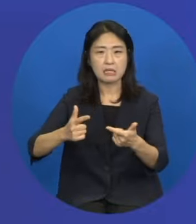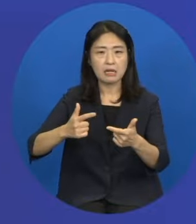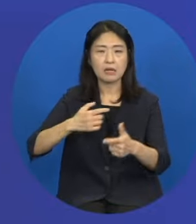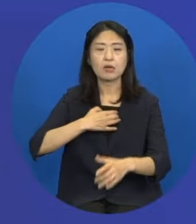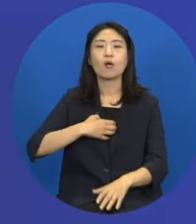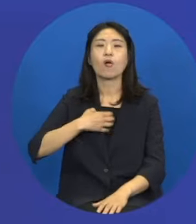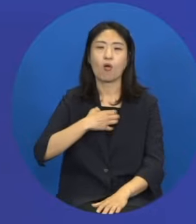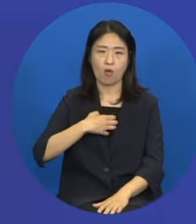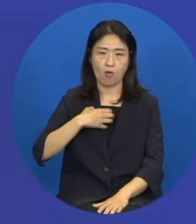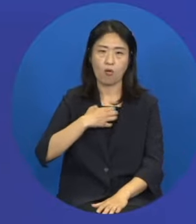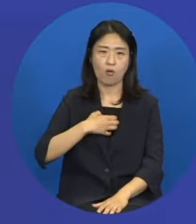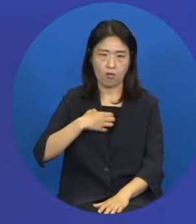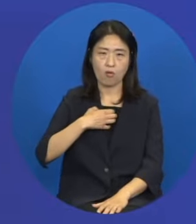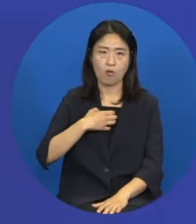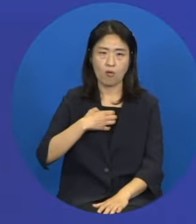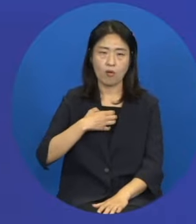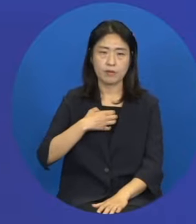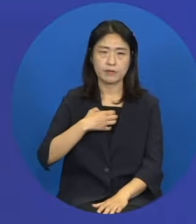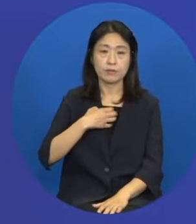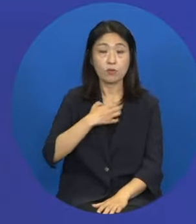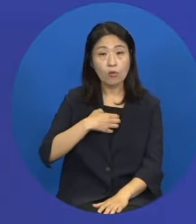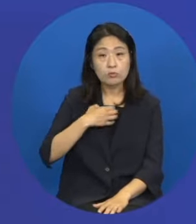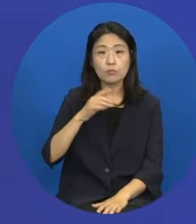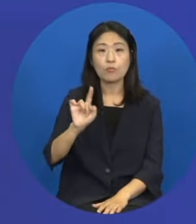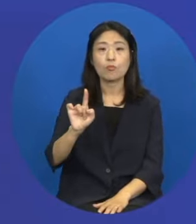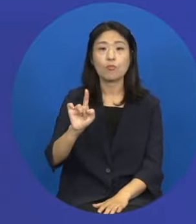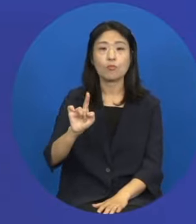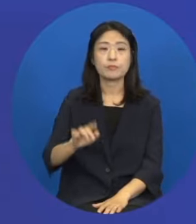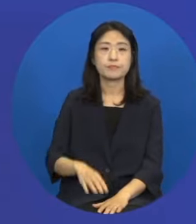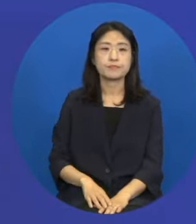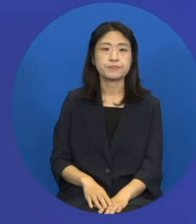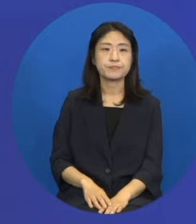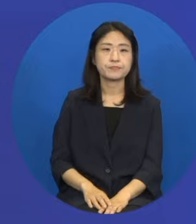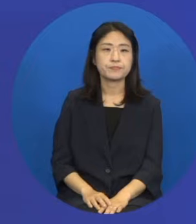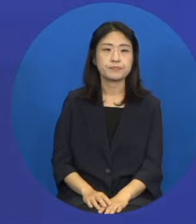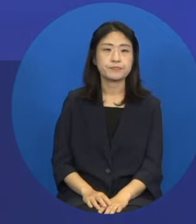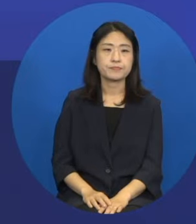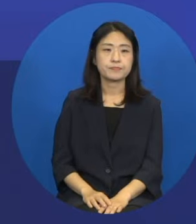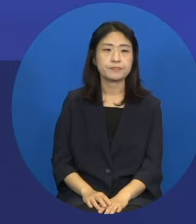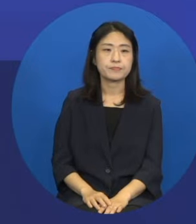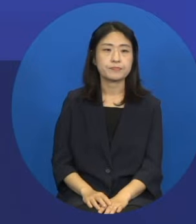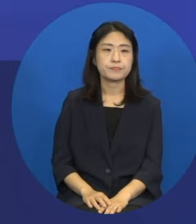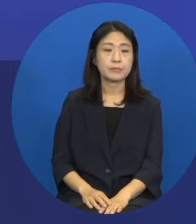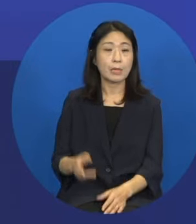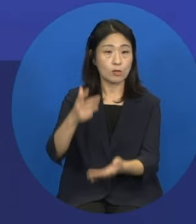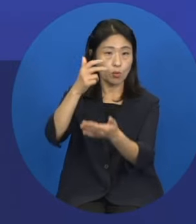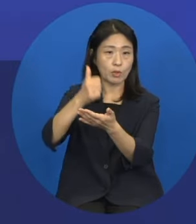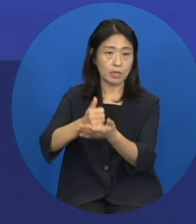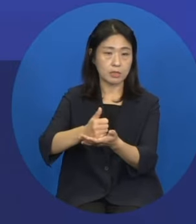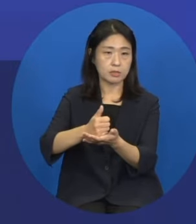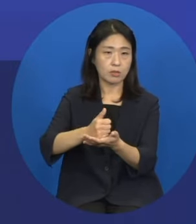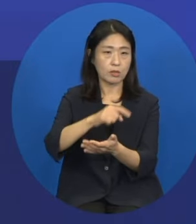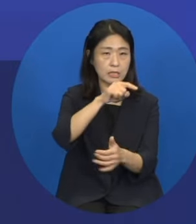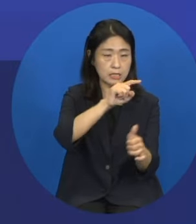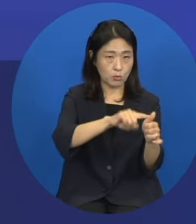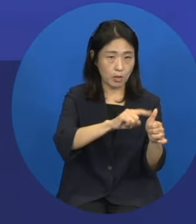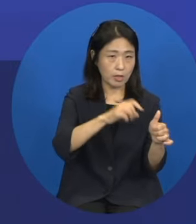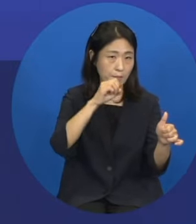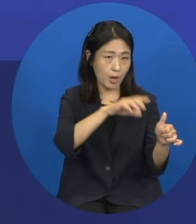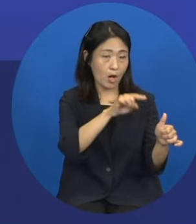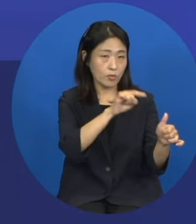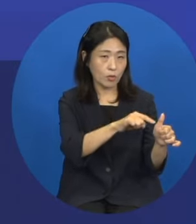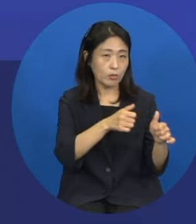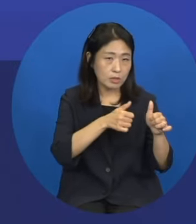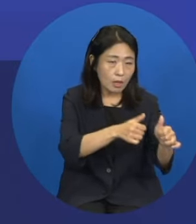걱정하셨습니다. 자, 걱정은 이거였습니다. 사사기 7장 2절이죠. 여호와께서 기드온에게 이르시되 너를